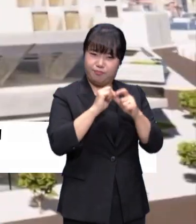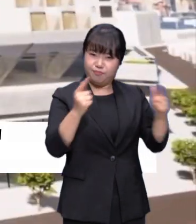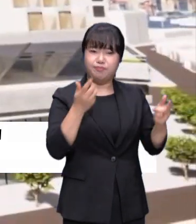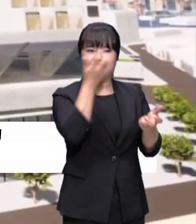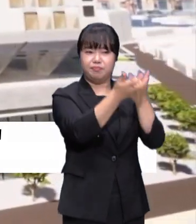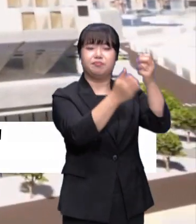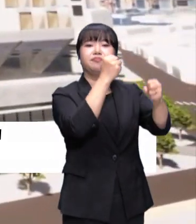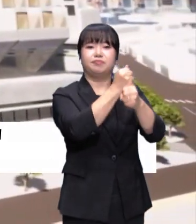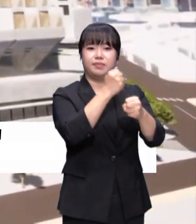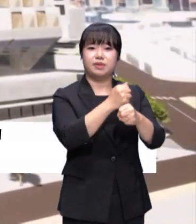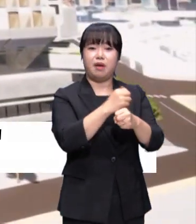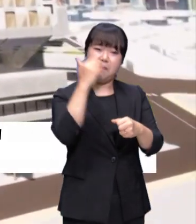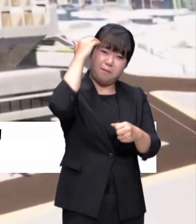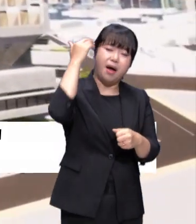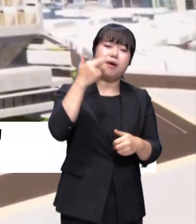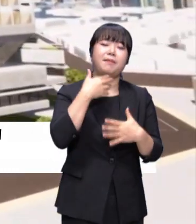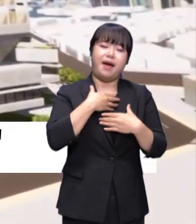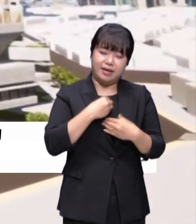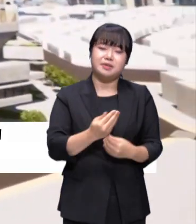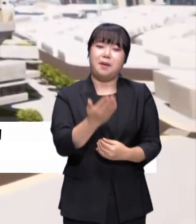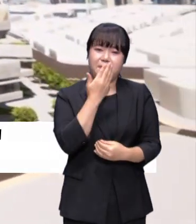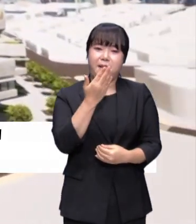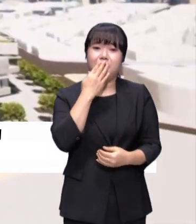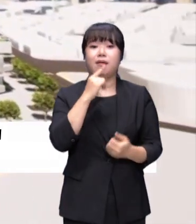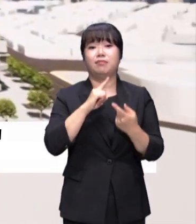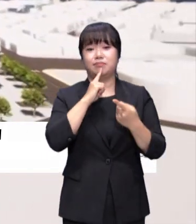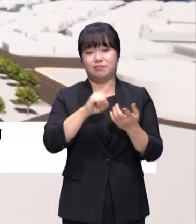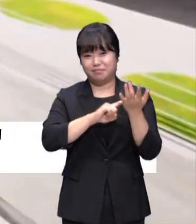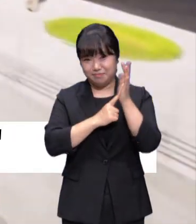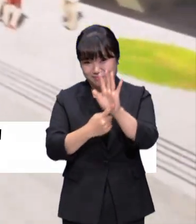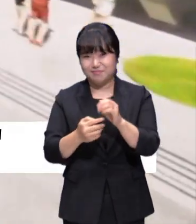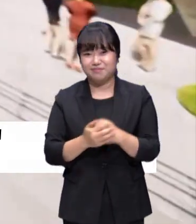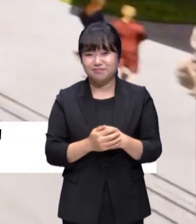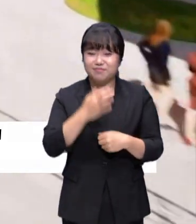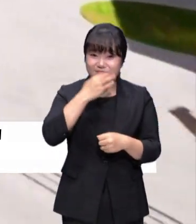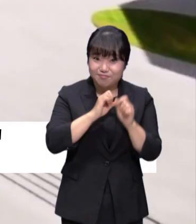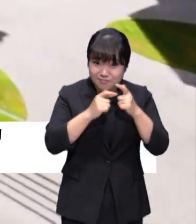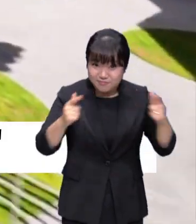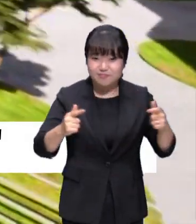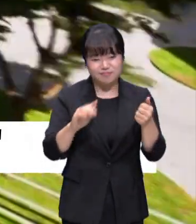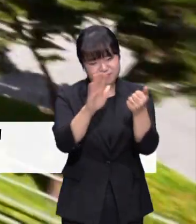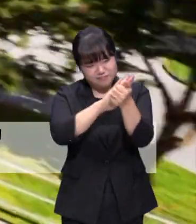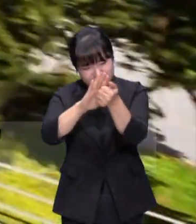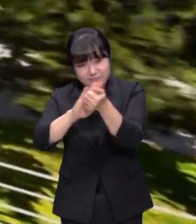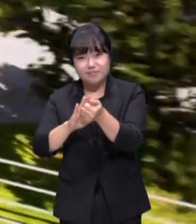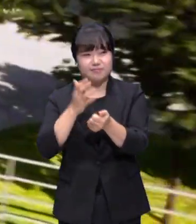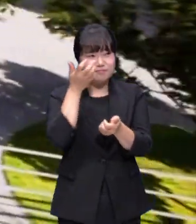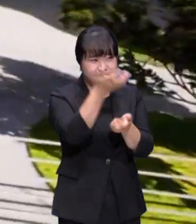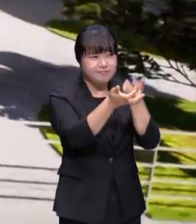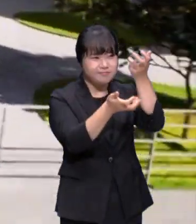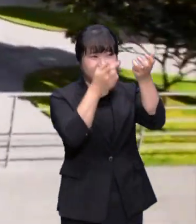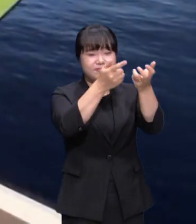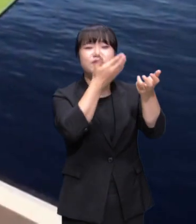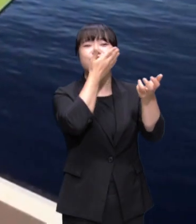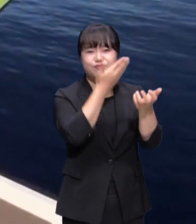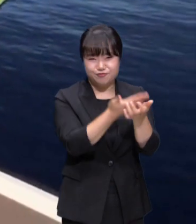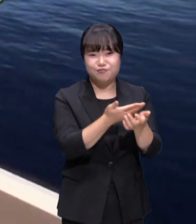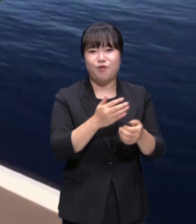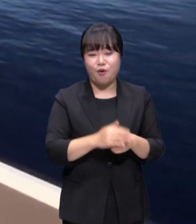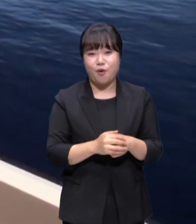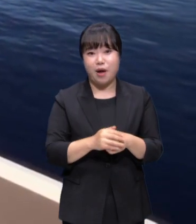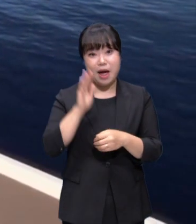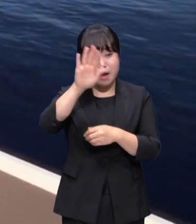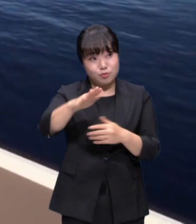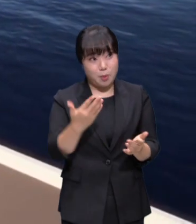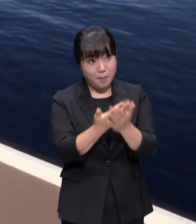말했습니다. 무엇보다 근린생활시설과 주민 편익시설 등 어떤 시설로 채워 넣느냐가 중요하다며